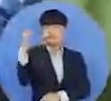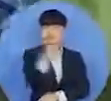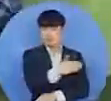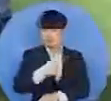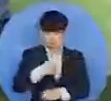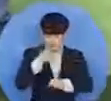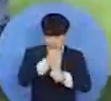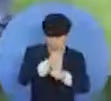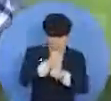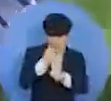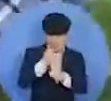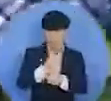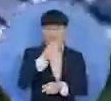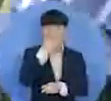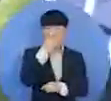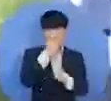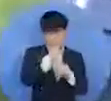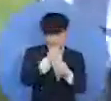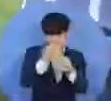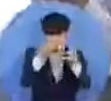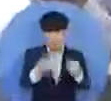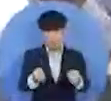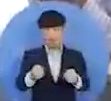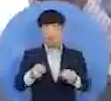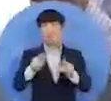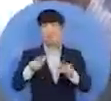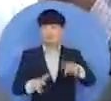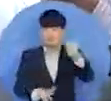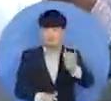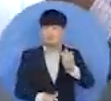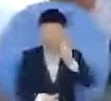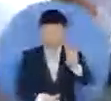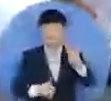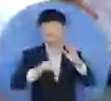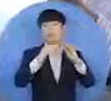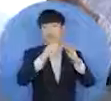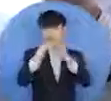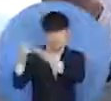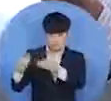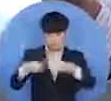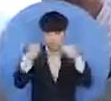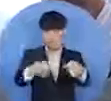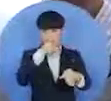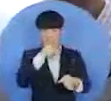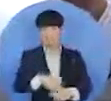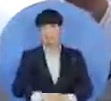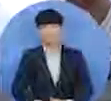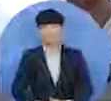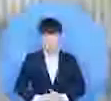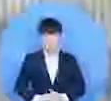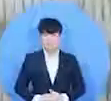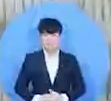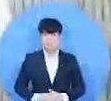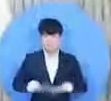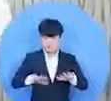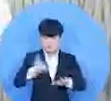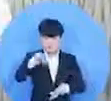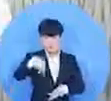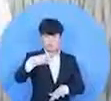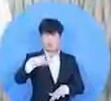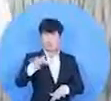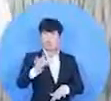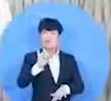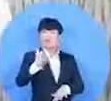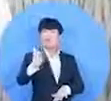쌀을 생산해온 선도적 마을로 금년에도 40담 농가가 친환경 농업에 참여하고 있습니다. 이 농법으로